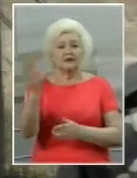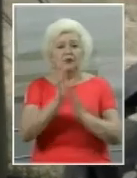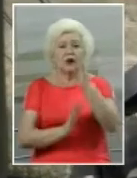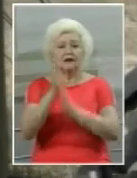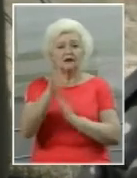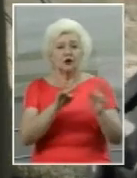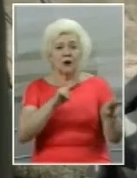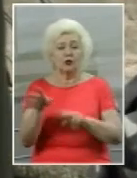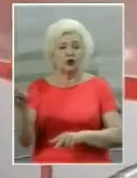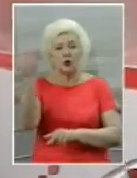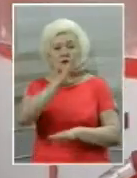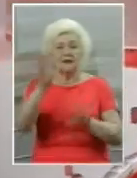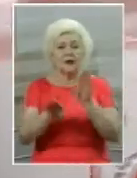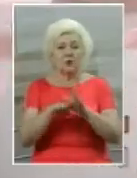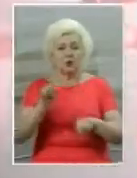охорона – все під контролем.